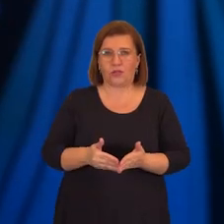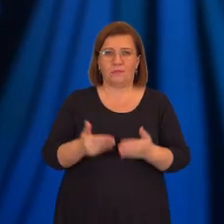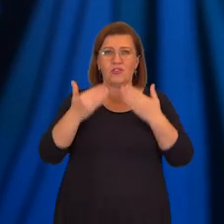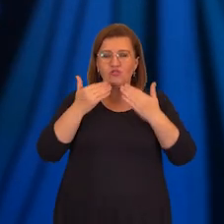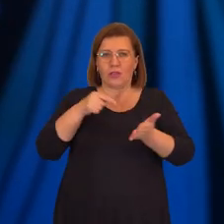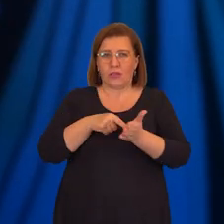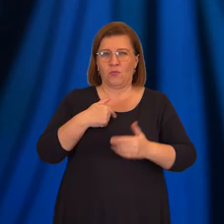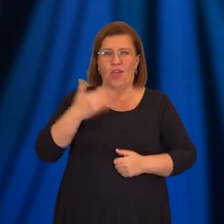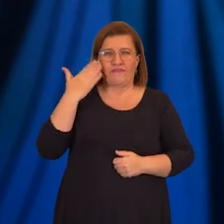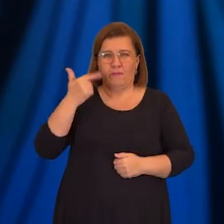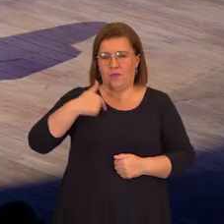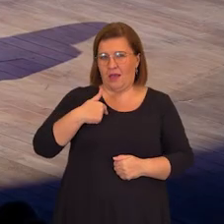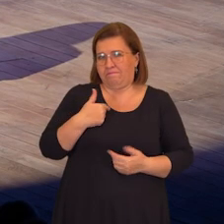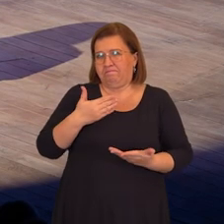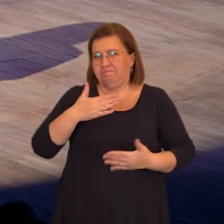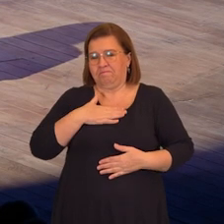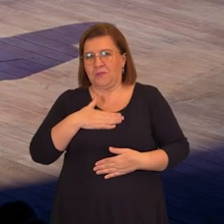nasze ręce.